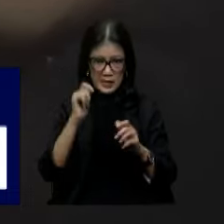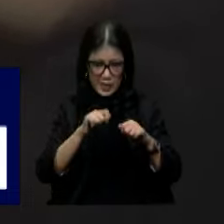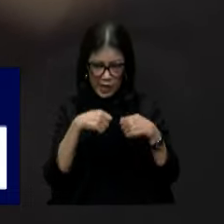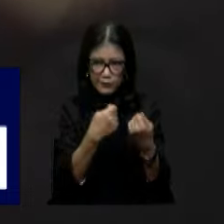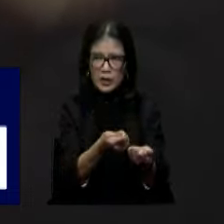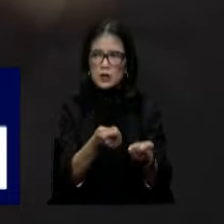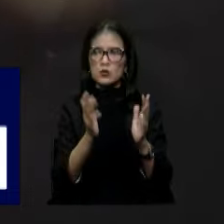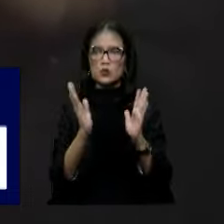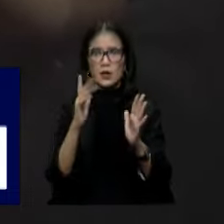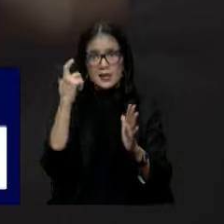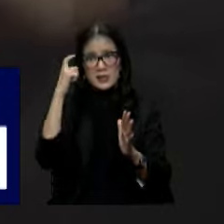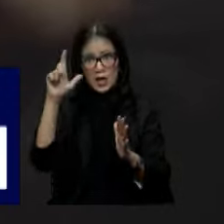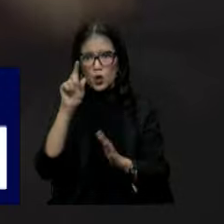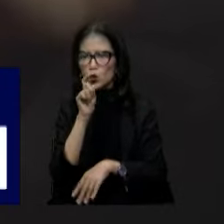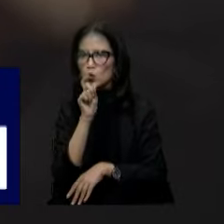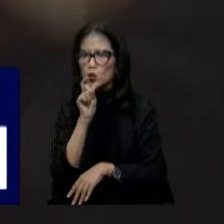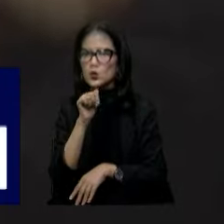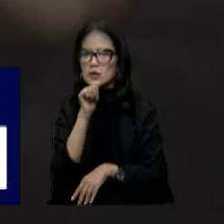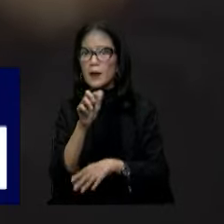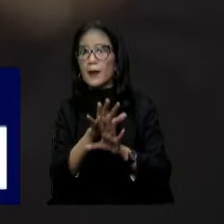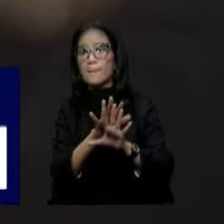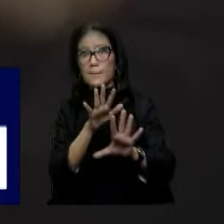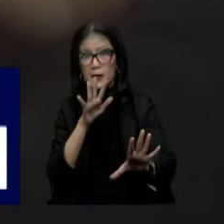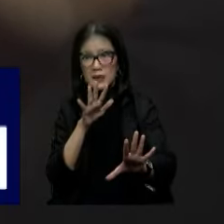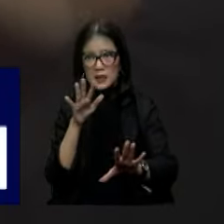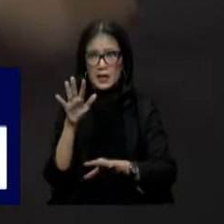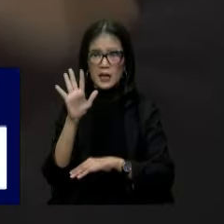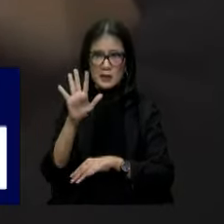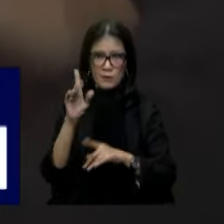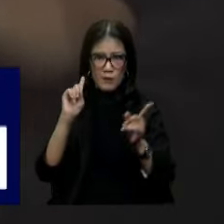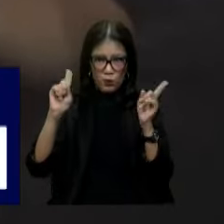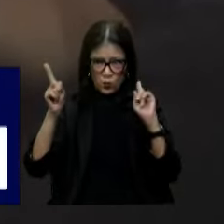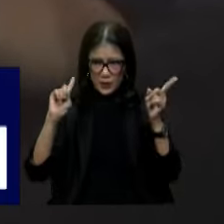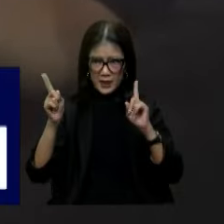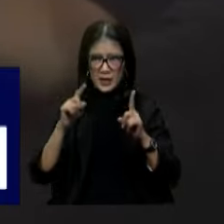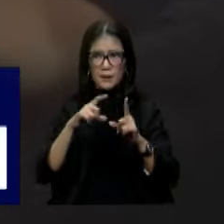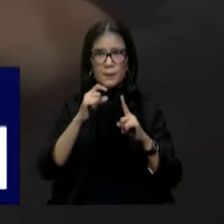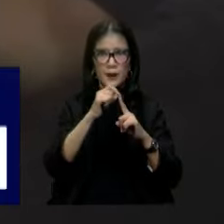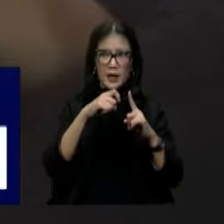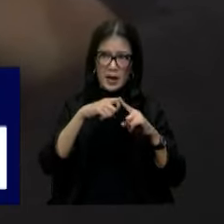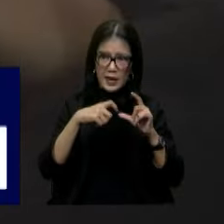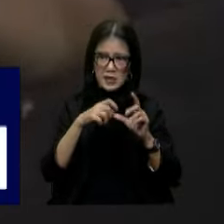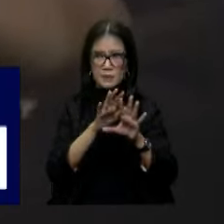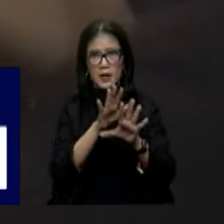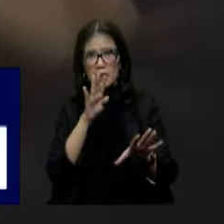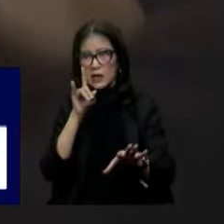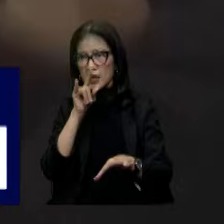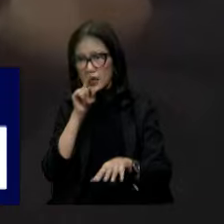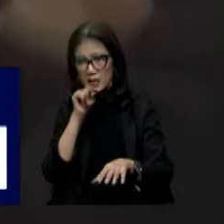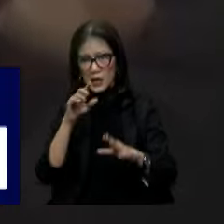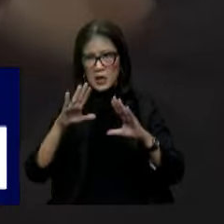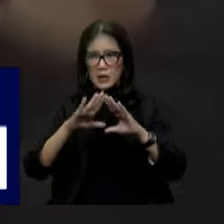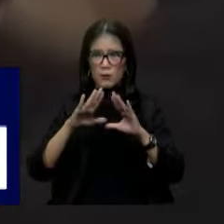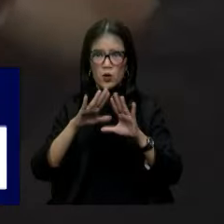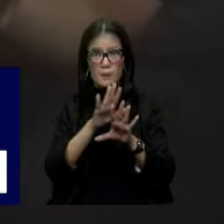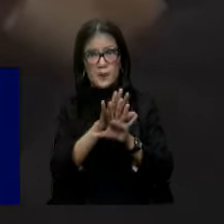diusung 5 partai politik, yaitu PKS, Gerindra, Demokrat, dan Perindo bersama